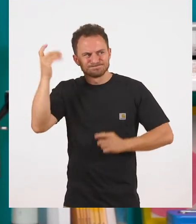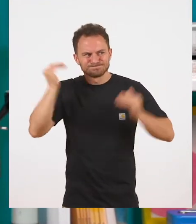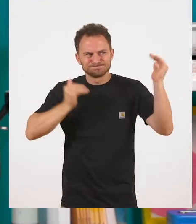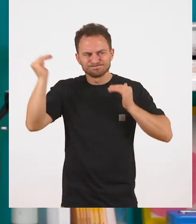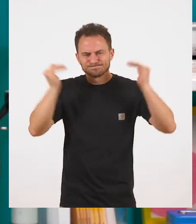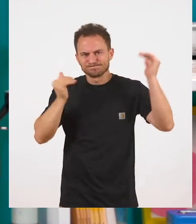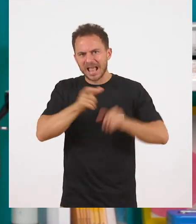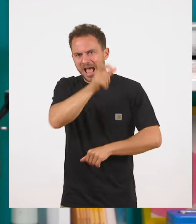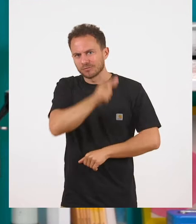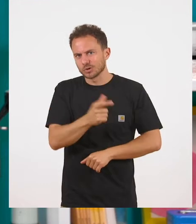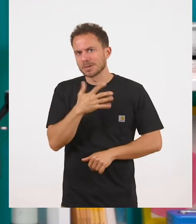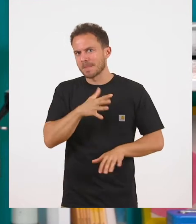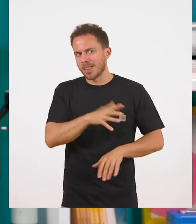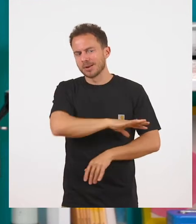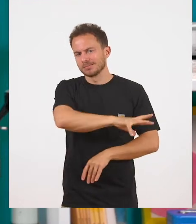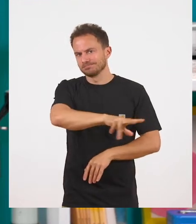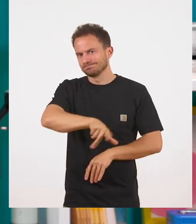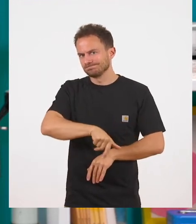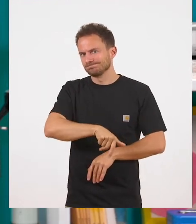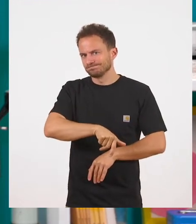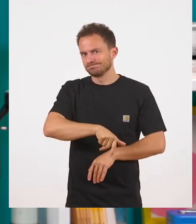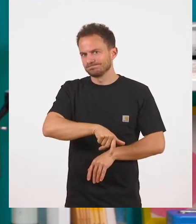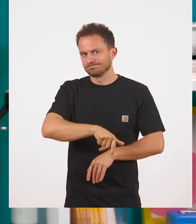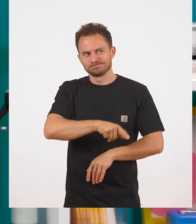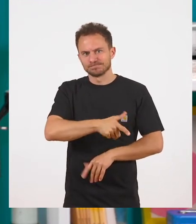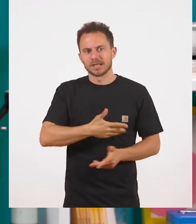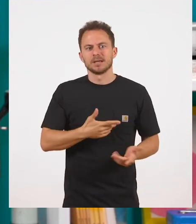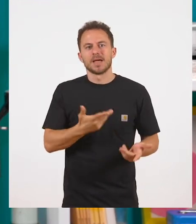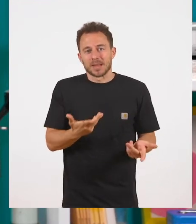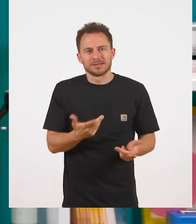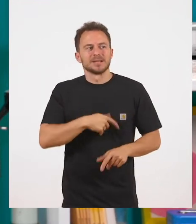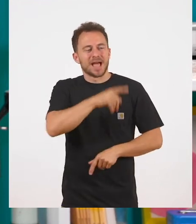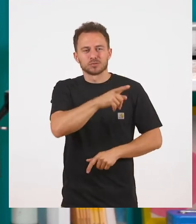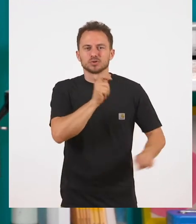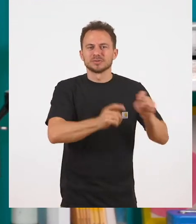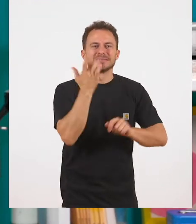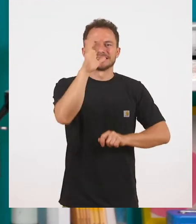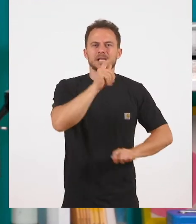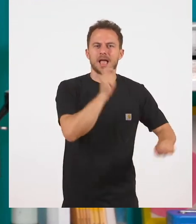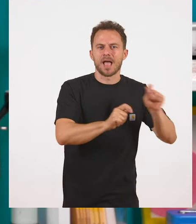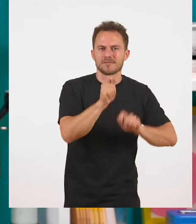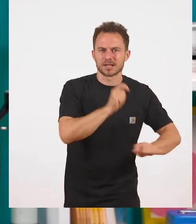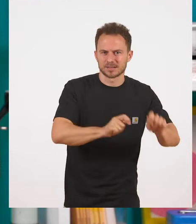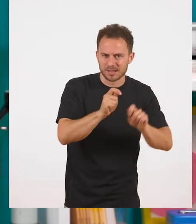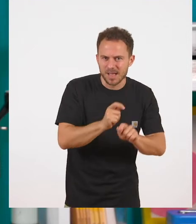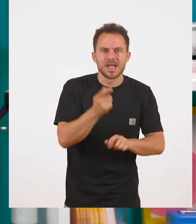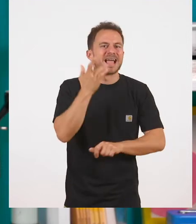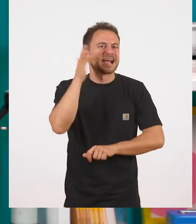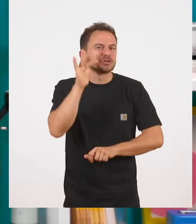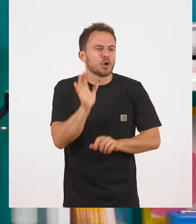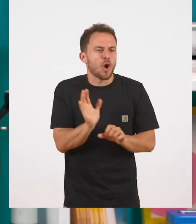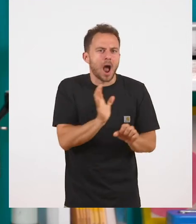έδωσε, ότι τον είχε κλέψει. Δηλαδή τι, ο χρυσοχός είχε κρατήσει μια ποσότητα χρυσού για δική του